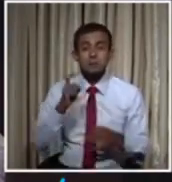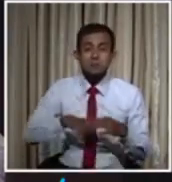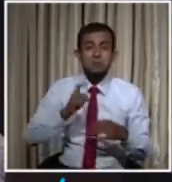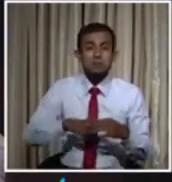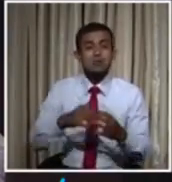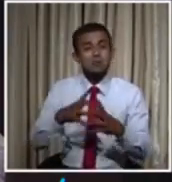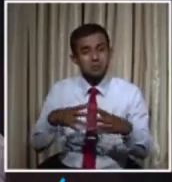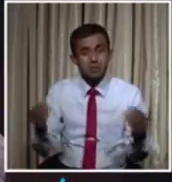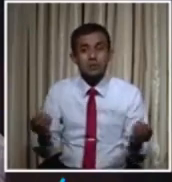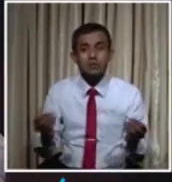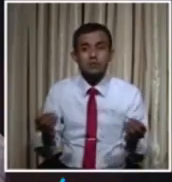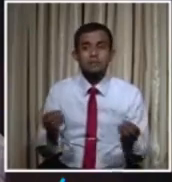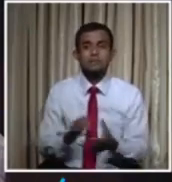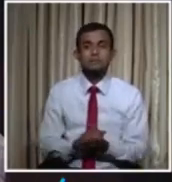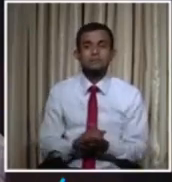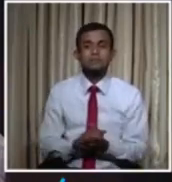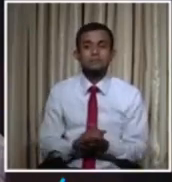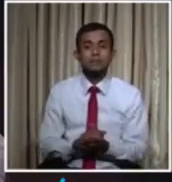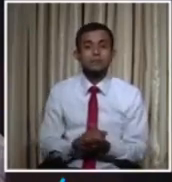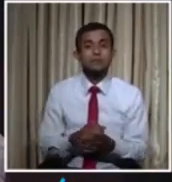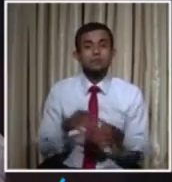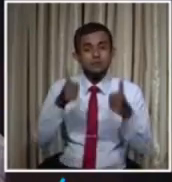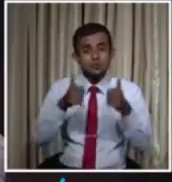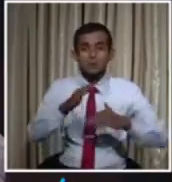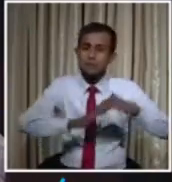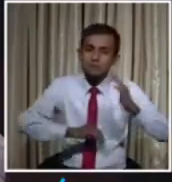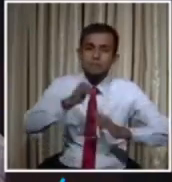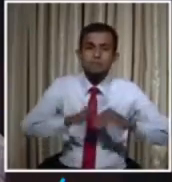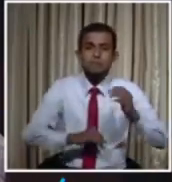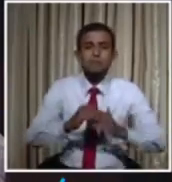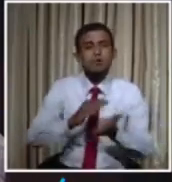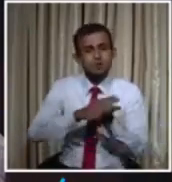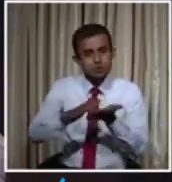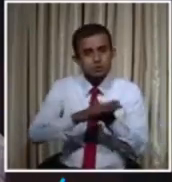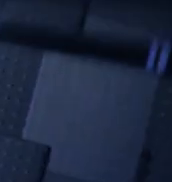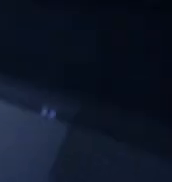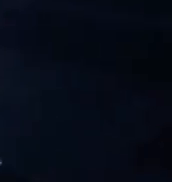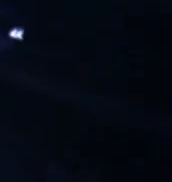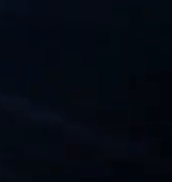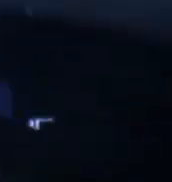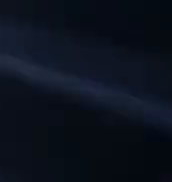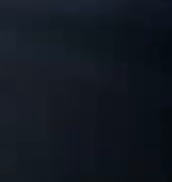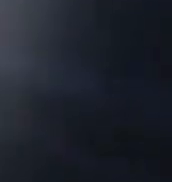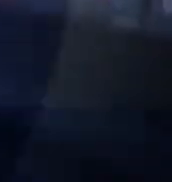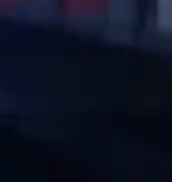නැති කරන්නට ප්‍රගතිශීලී ප්‍රායෝගික සහනයක් සංවර්ධනයක් උදා කරන්න.